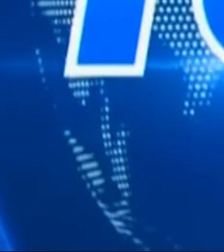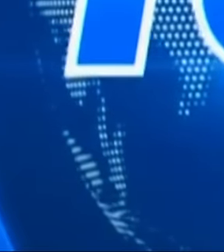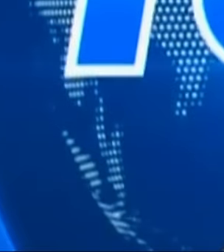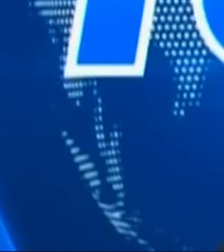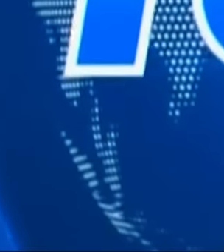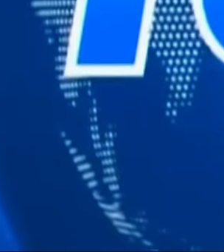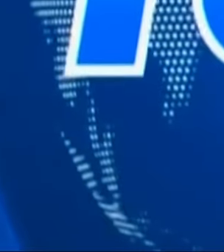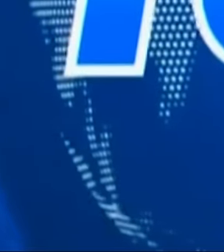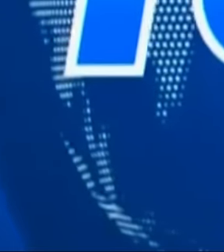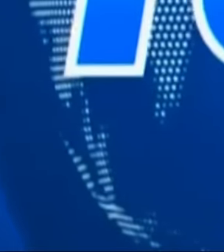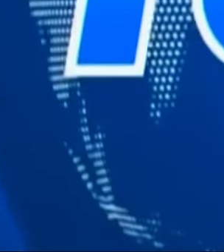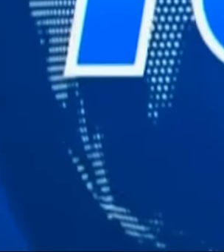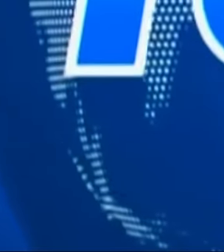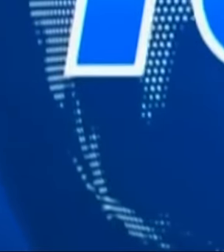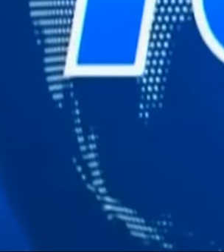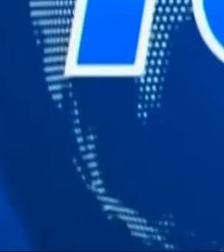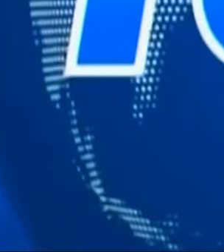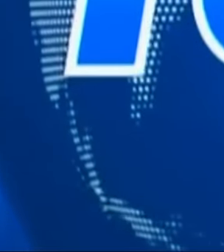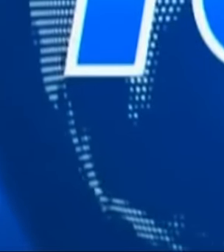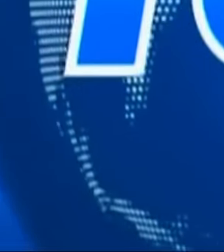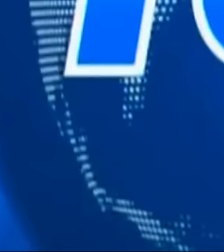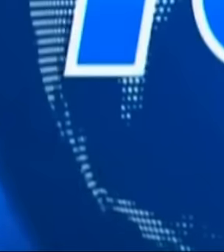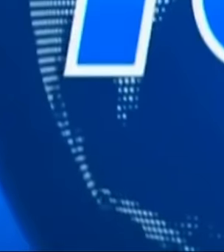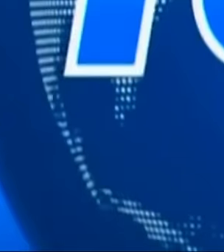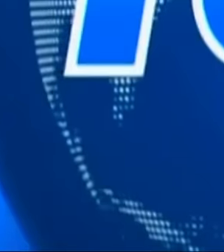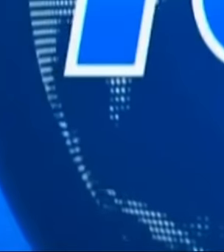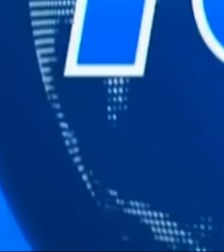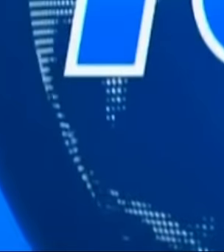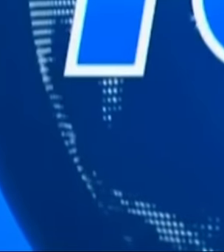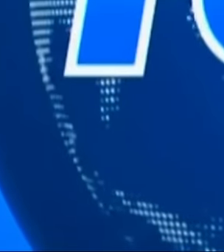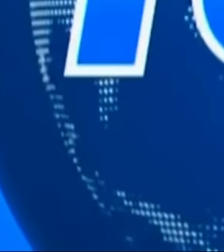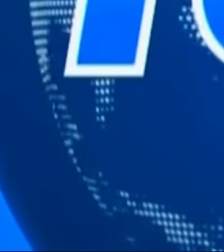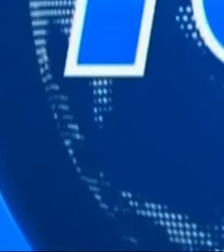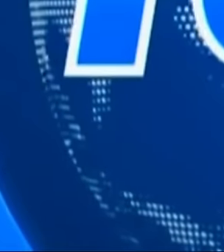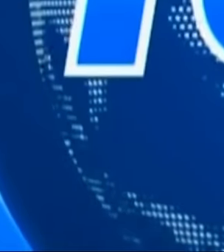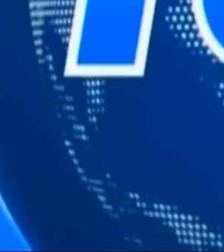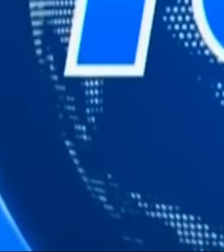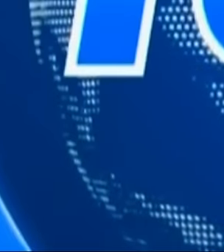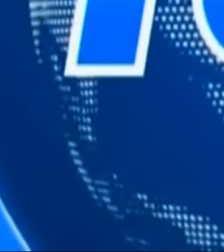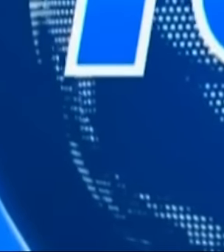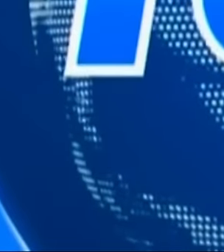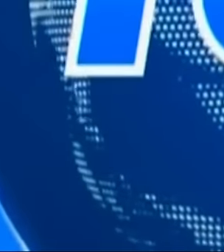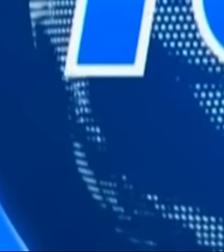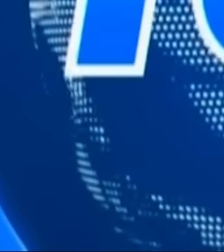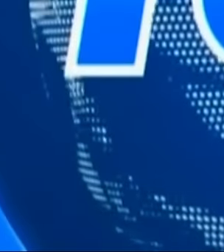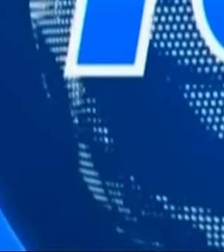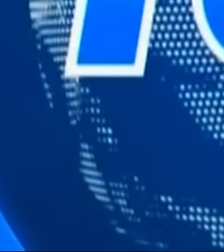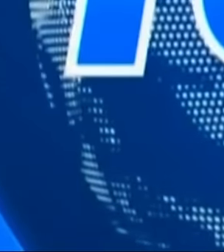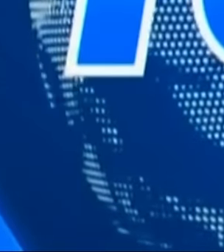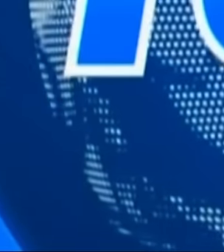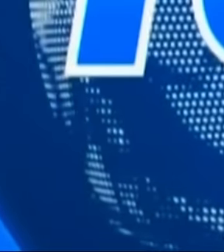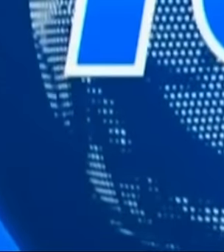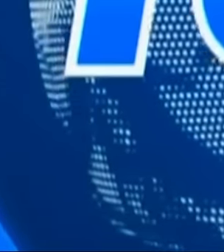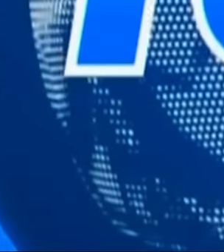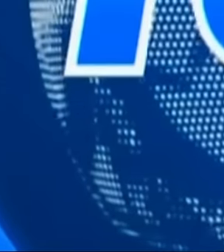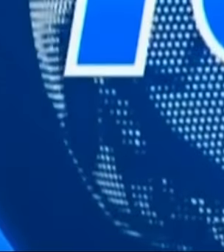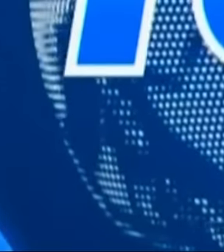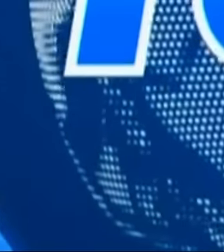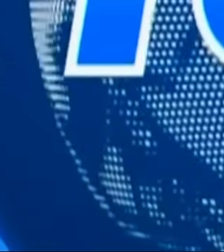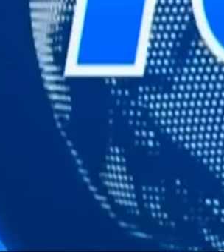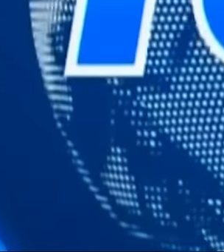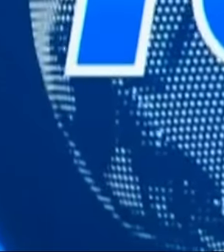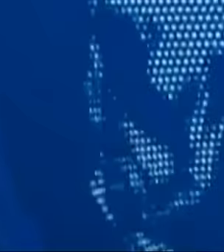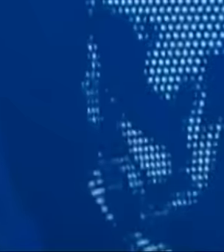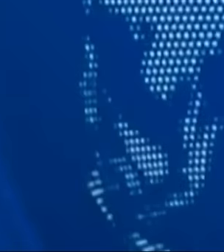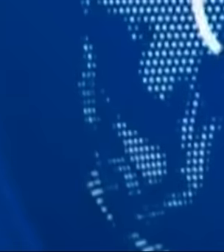cité de l'Union africaine. C'est dans un instant, dans ce journal, dans un autre chapitre, et une bonne nouvelle pour les village Bompo. Hein,